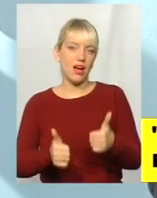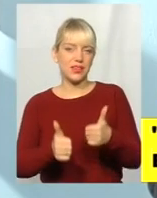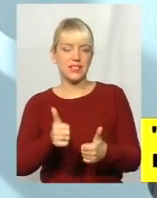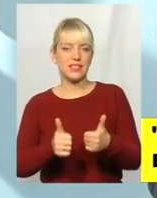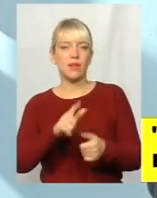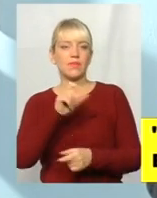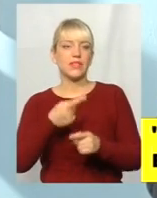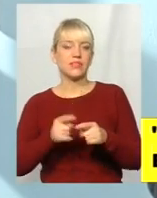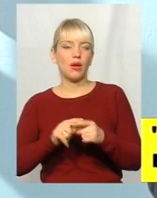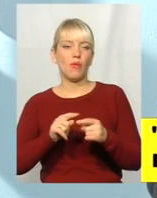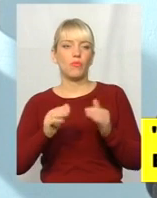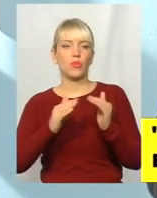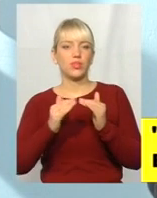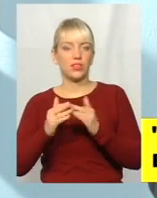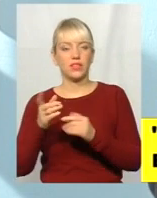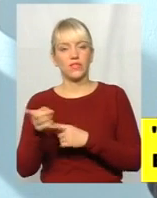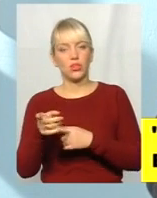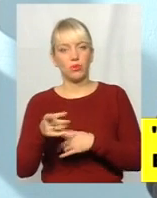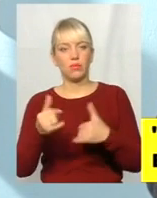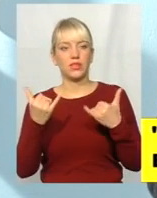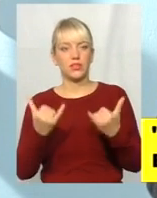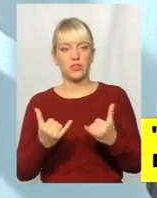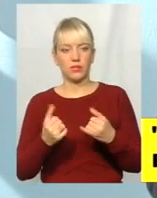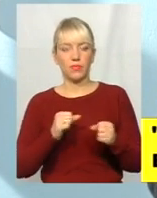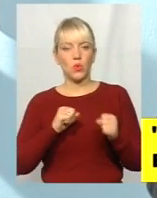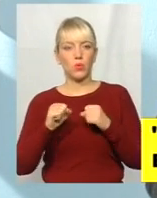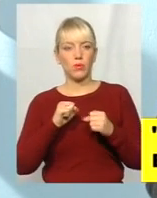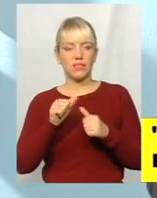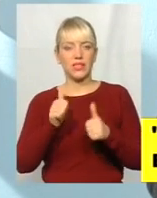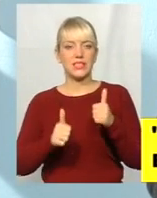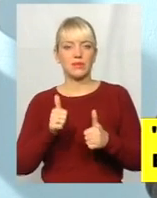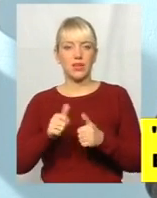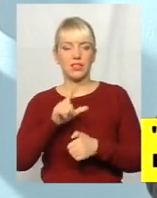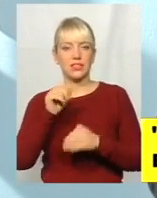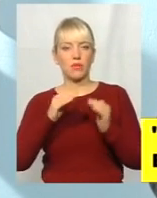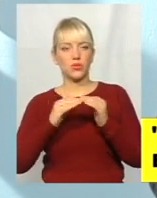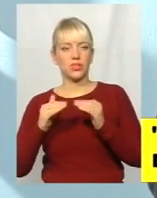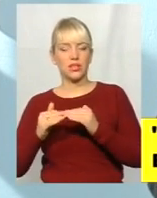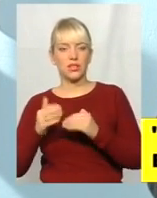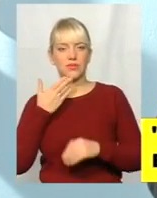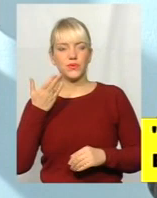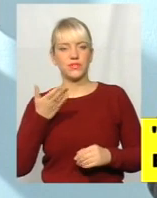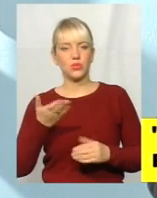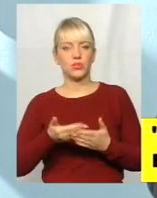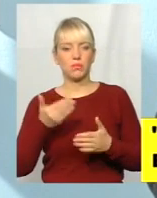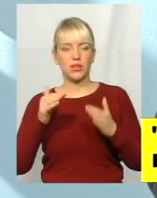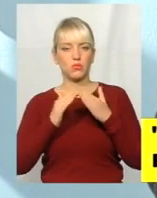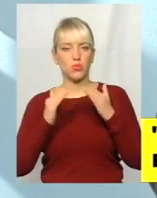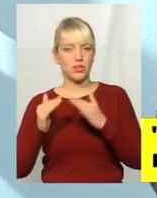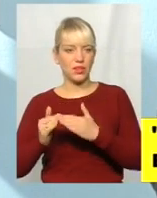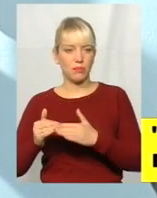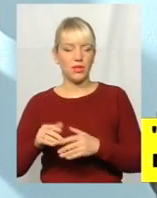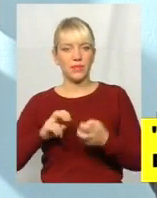будуть змагатися за ці будинки. В Тернополі на сьогодні управителі змагаються за будинки, звітують перед будинками.